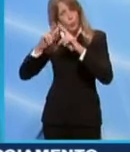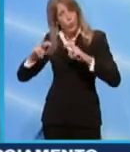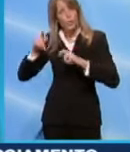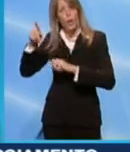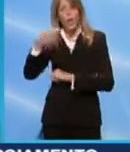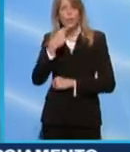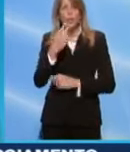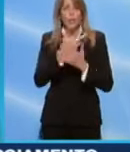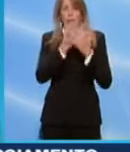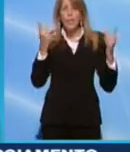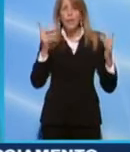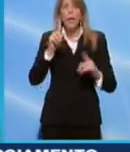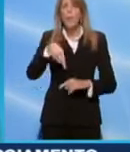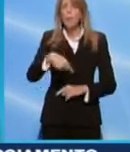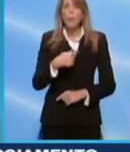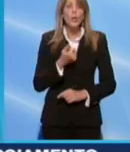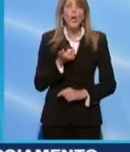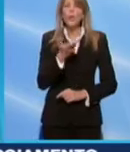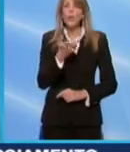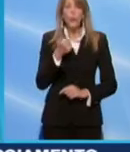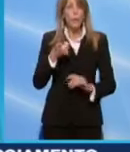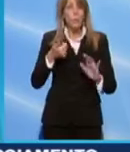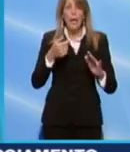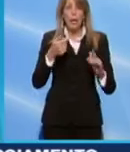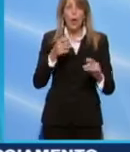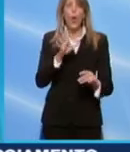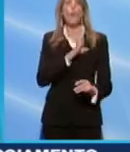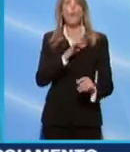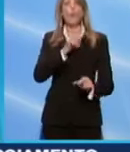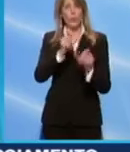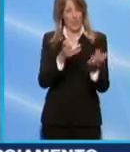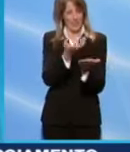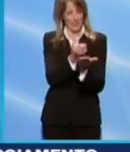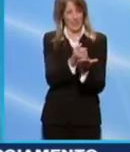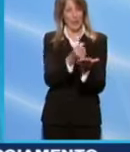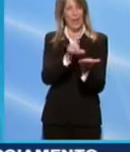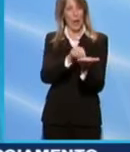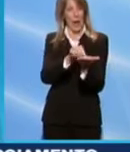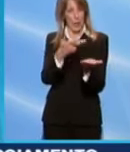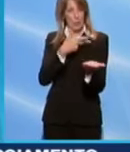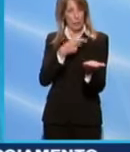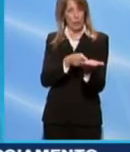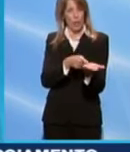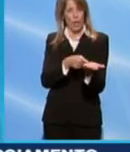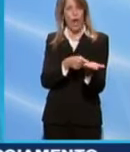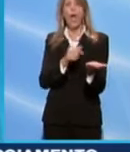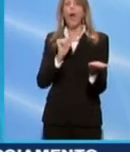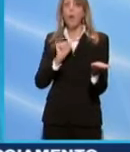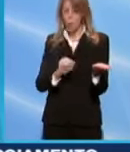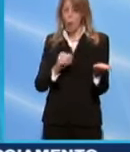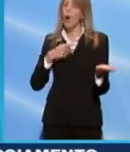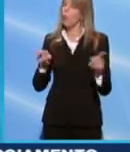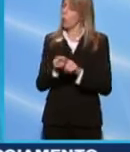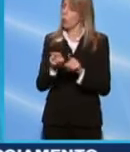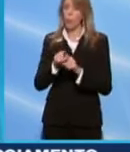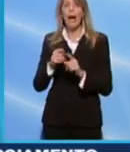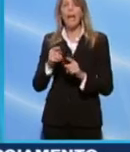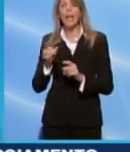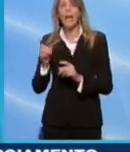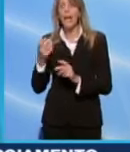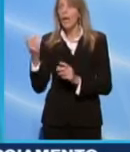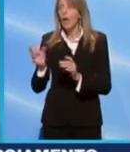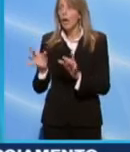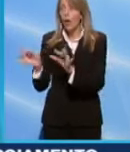ha precisato che anche con un numero inferiore di utenti si può ottenere una riduzione del numero di casi di